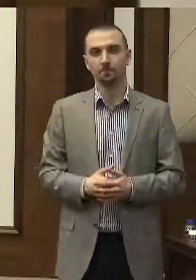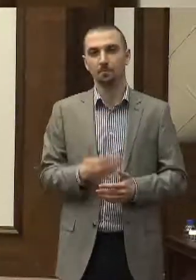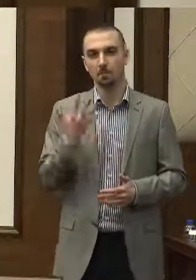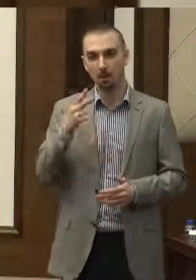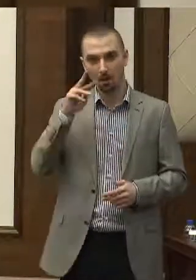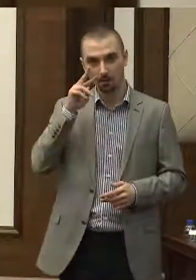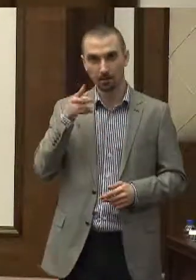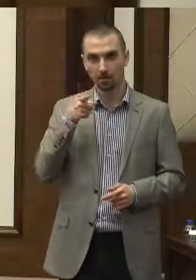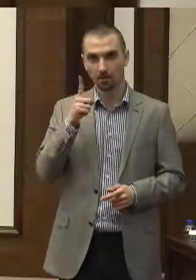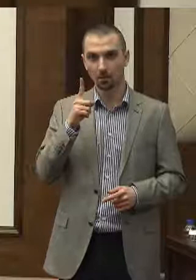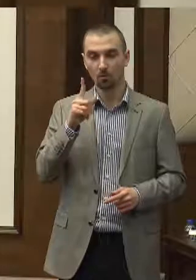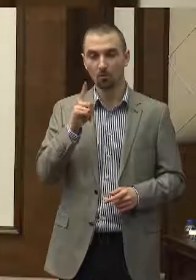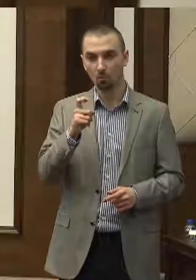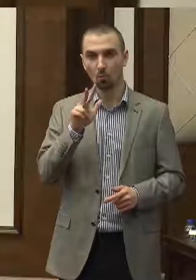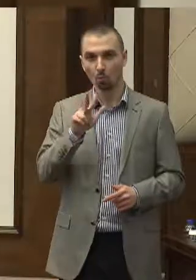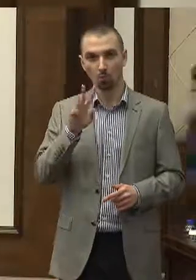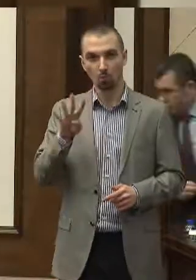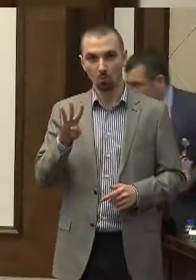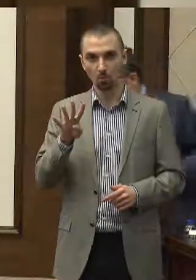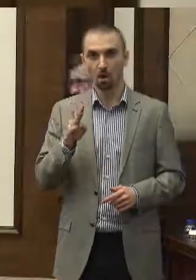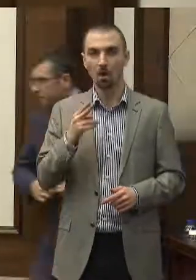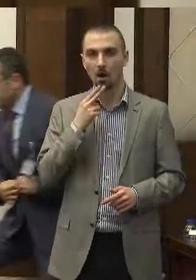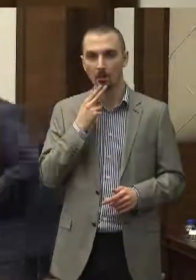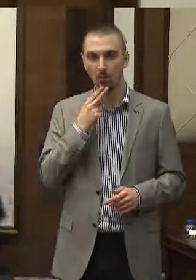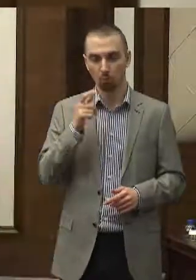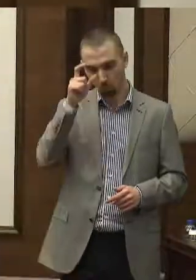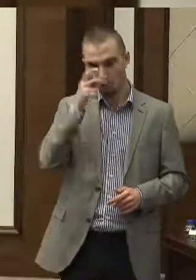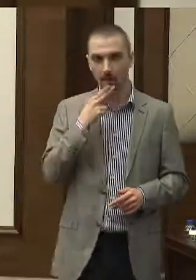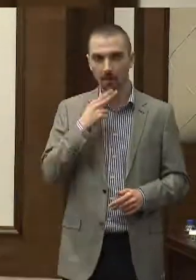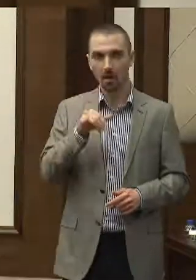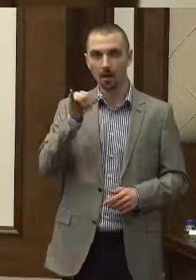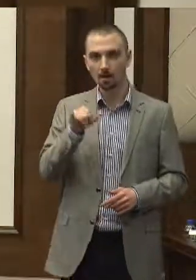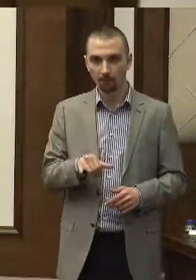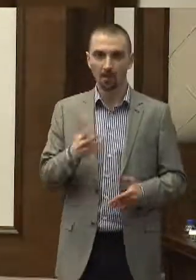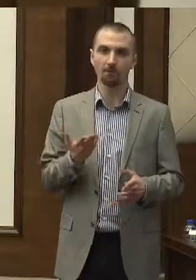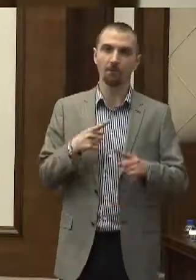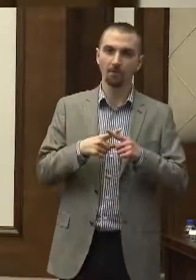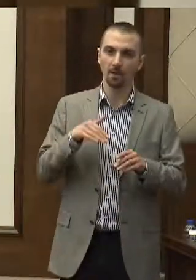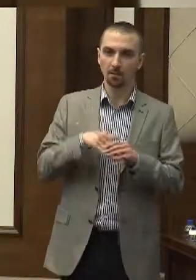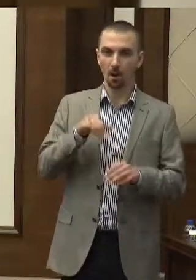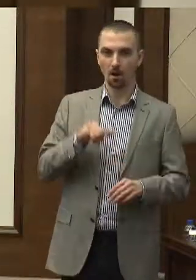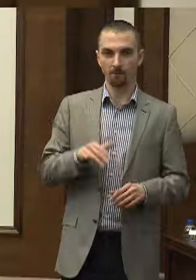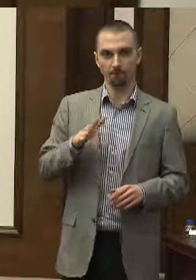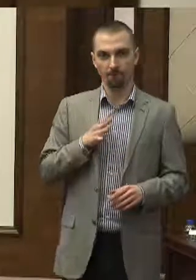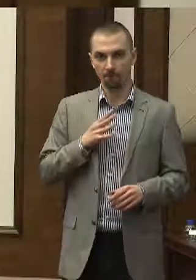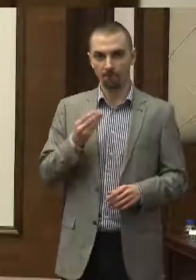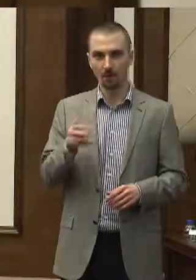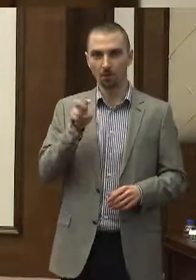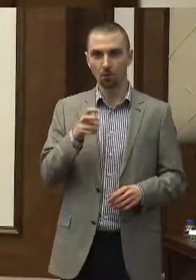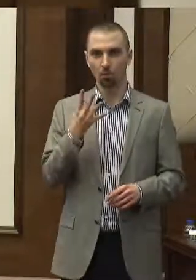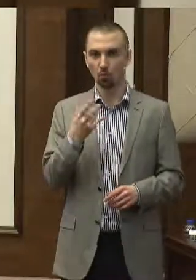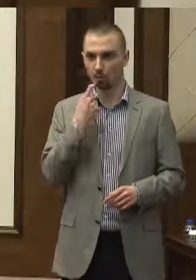5 Aralık 1934 Türk kadınına seçme ve seçilme hakkı verilmesinin bugün 84. yılını